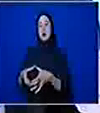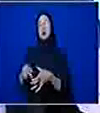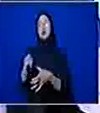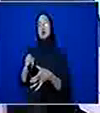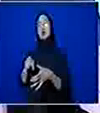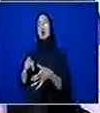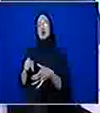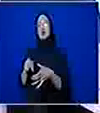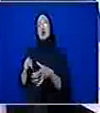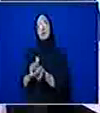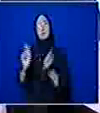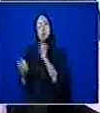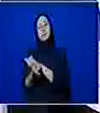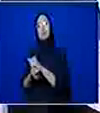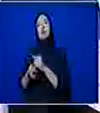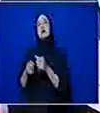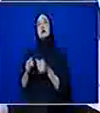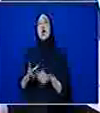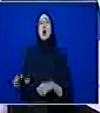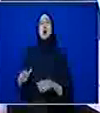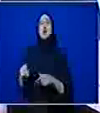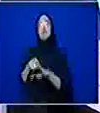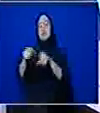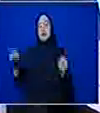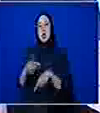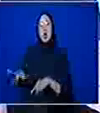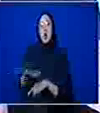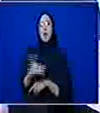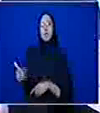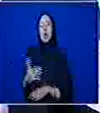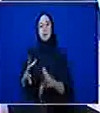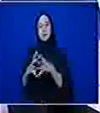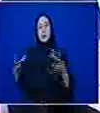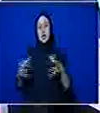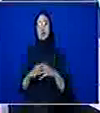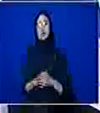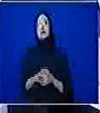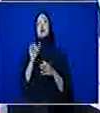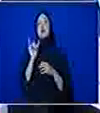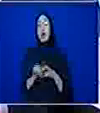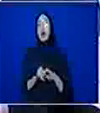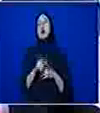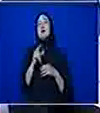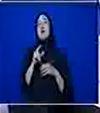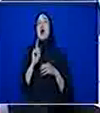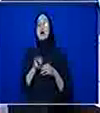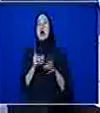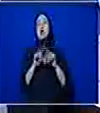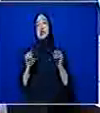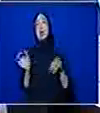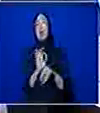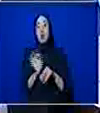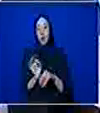juga menjadi sebuah kolam ikan besar. Saya kira banyak hal. Memang ada 1, 2, 3 yang memang belum dikerjakan.